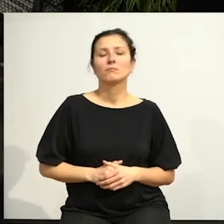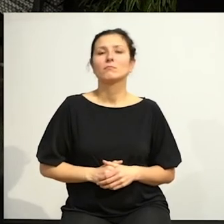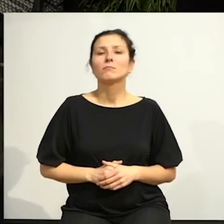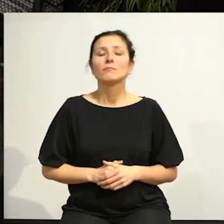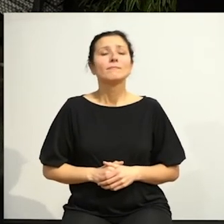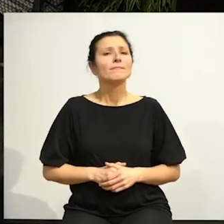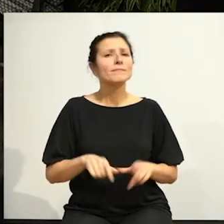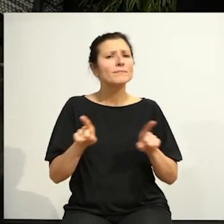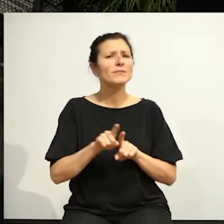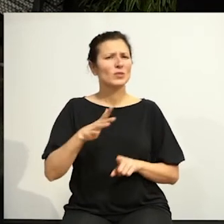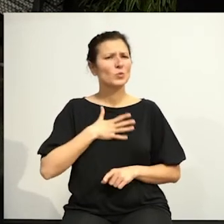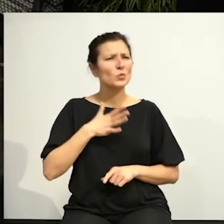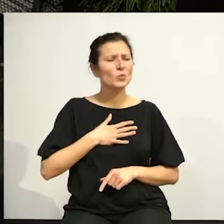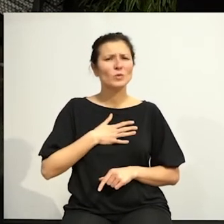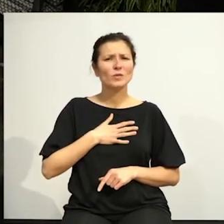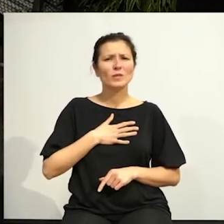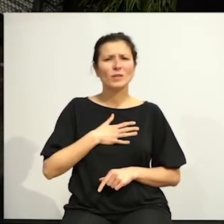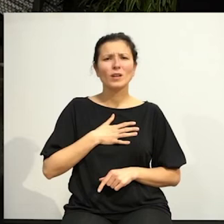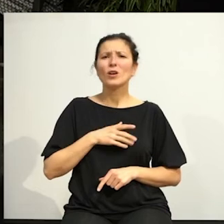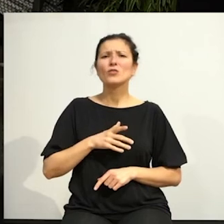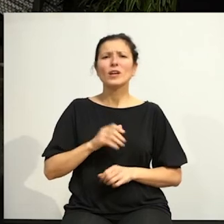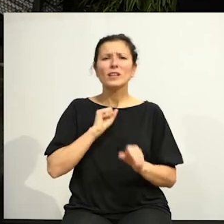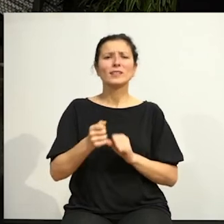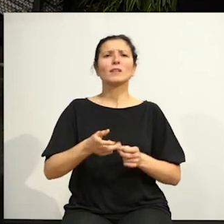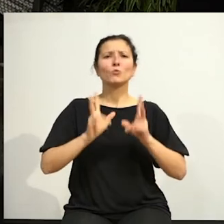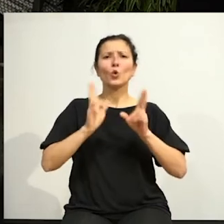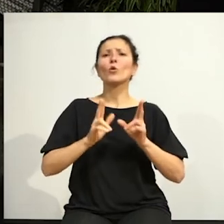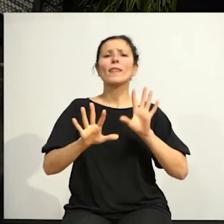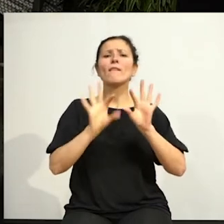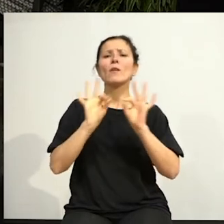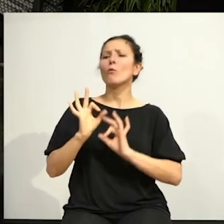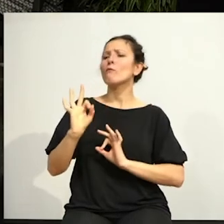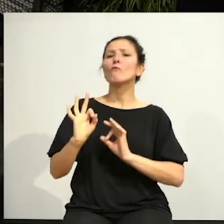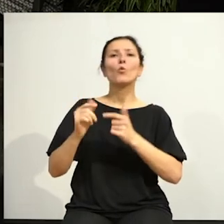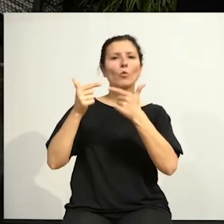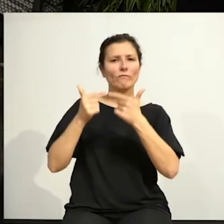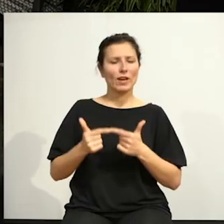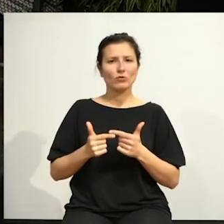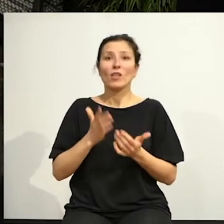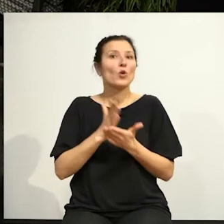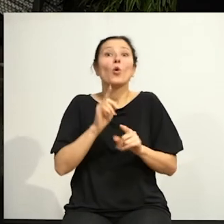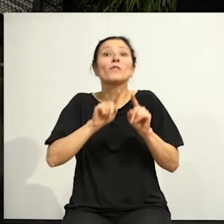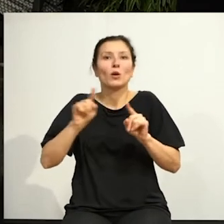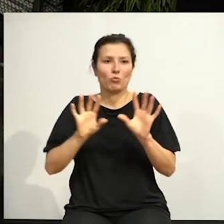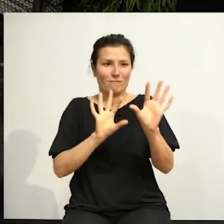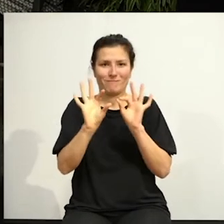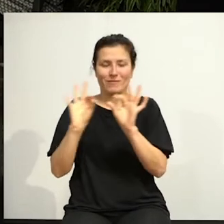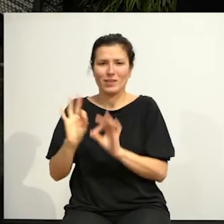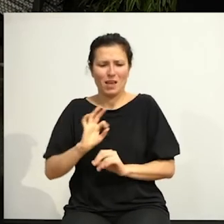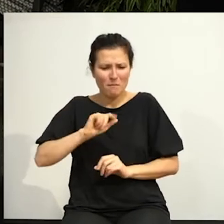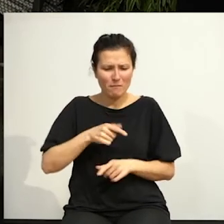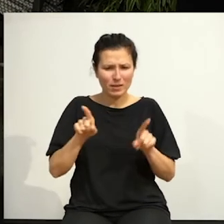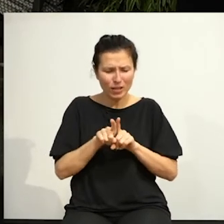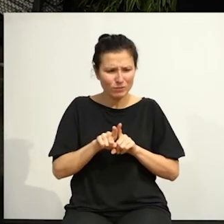Wydaje mi się też, że to, że jest taki sztywny dobór tekstów, tak, tylko tych niektórych. Oczywiście też my nie przywykliśmy chyba do tego,